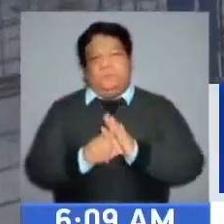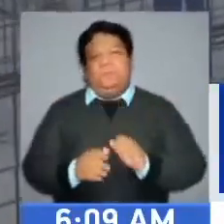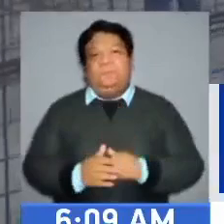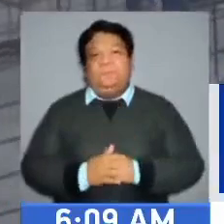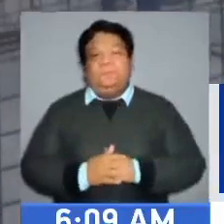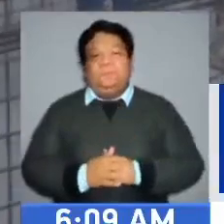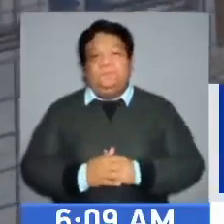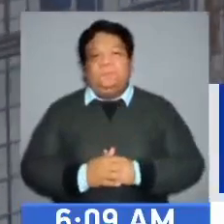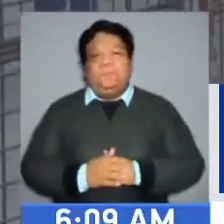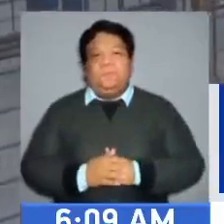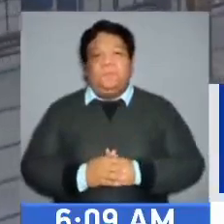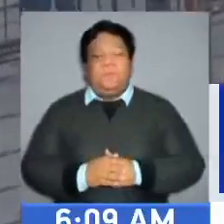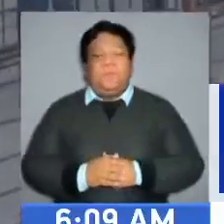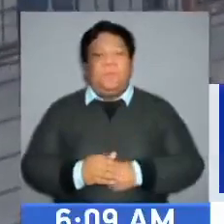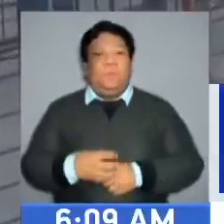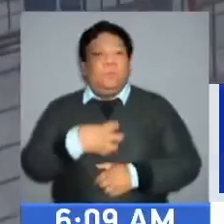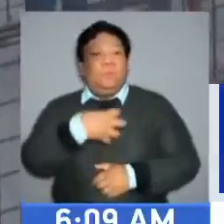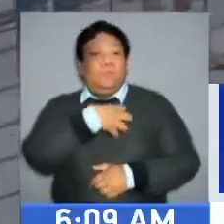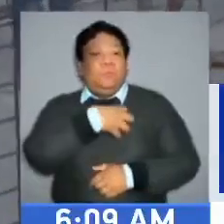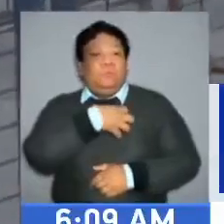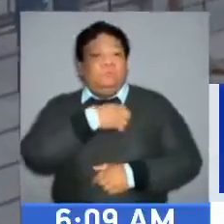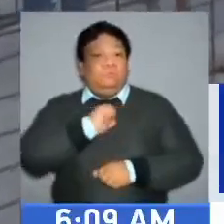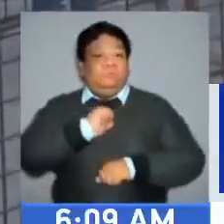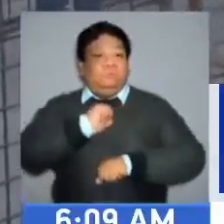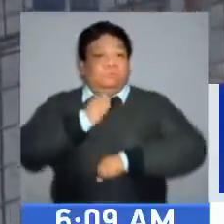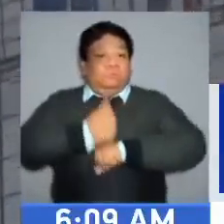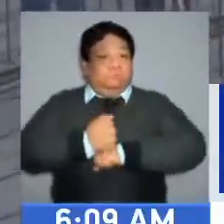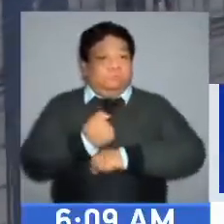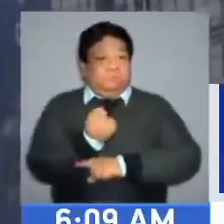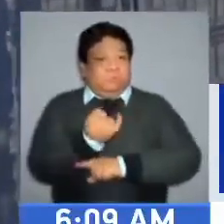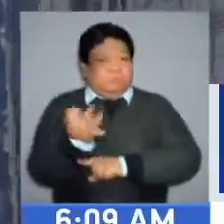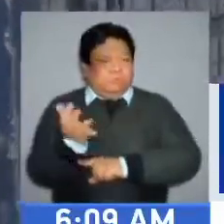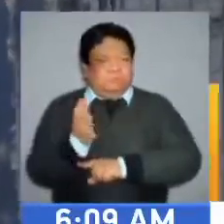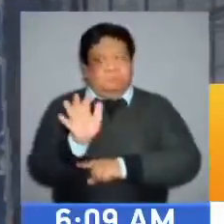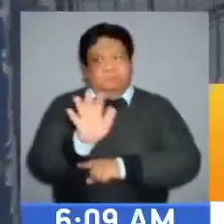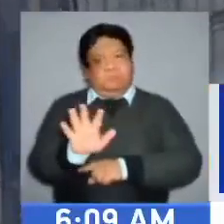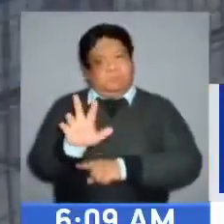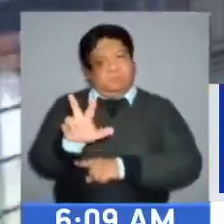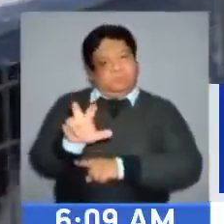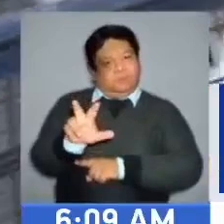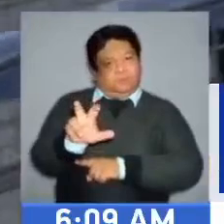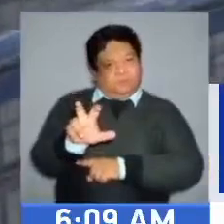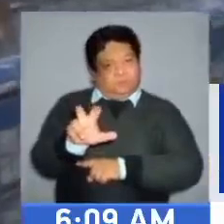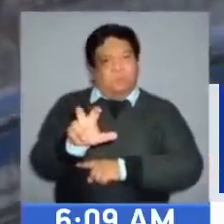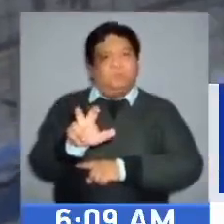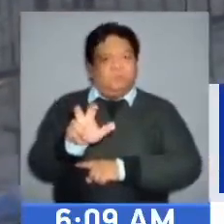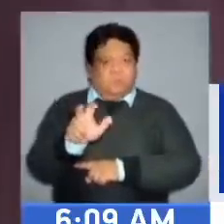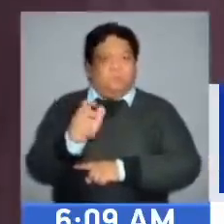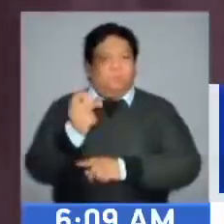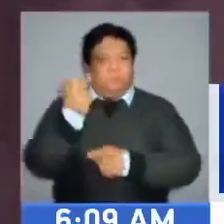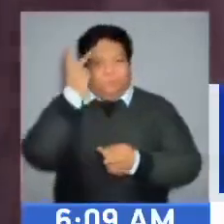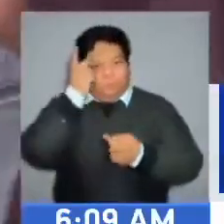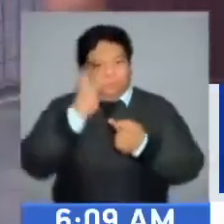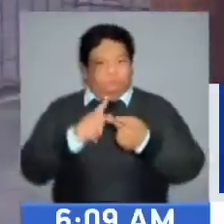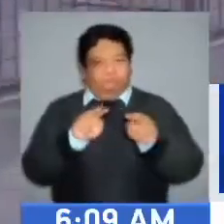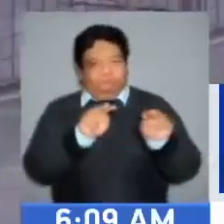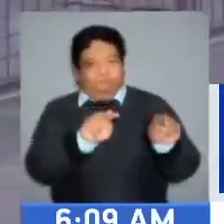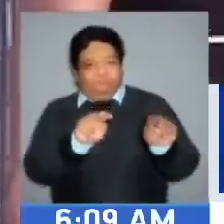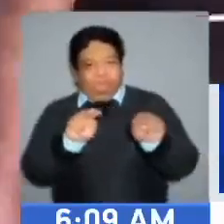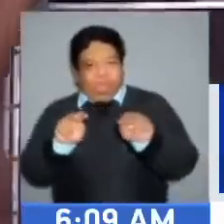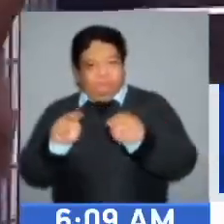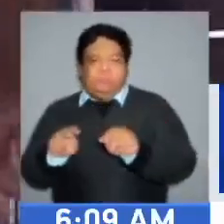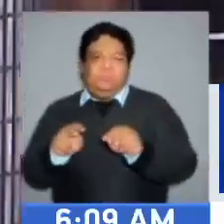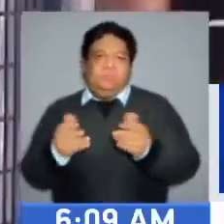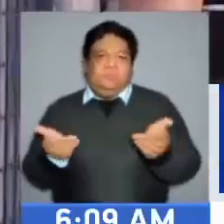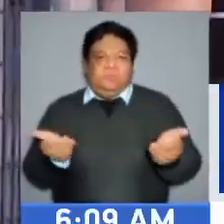naka-station dito sa loob at sa paligid ng Manila North Cemetery para mga siwa sa kaayusan at kapayapaan dito sa sementeryo. Dagdag